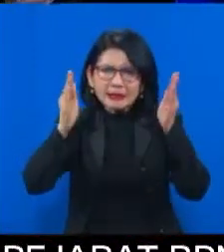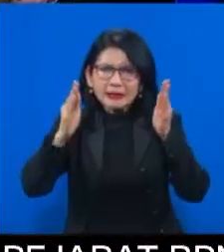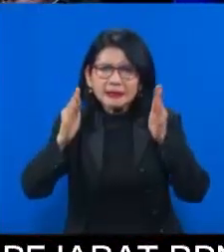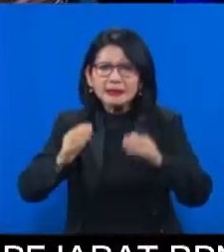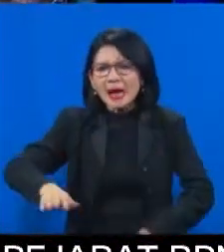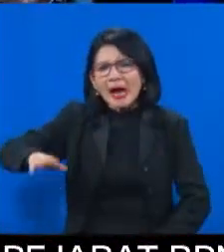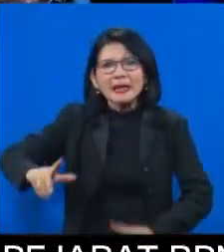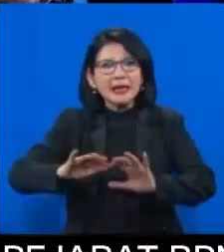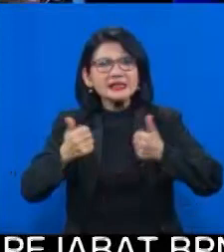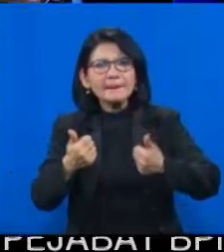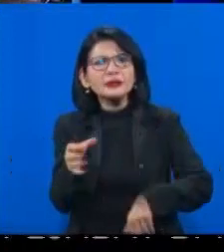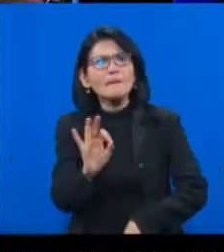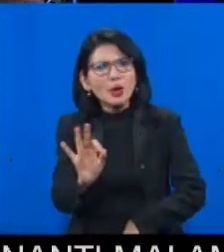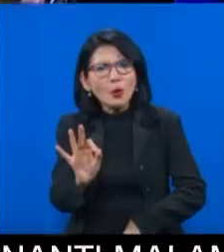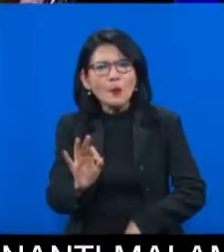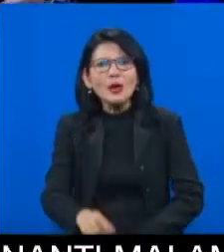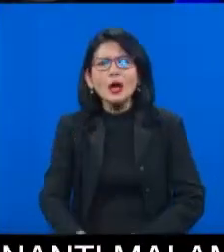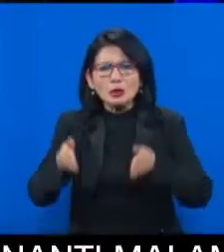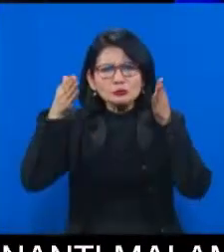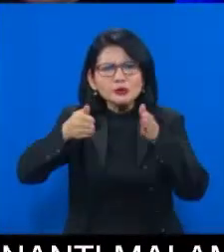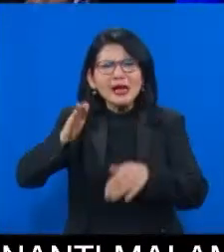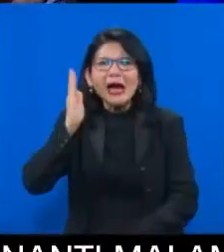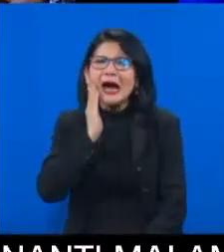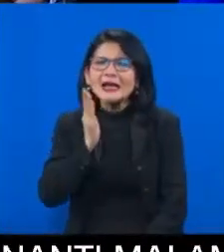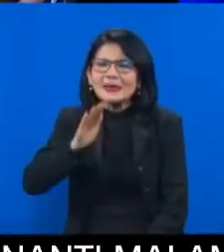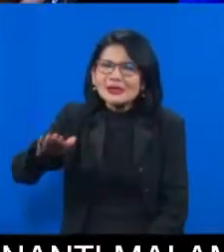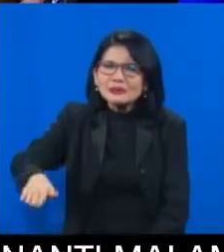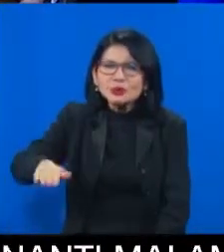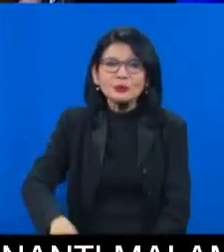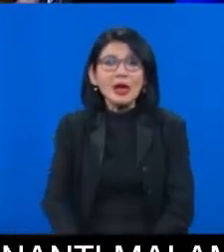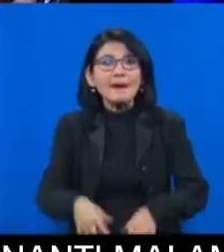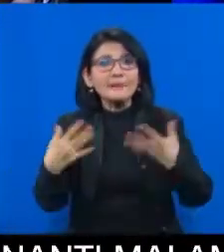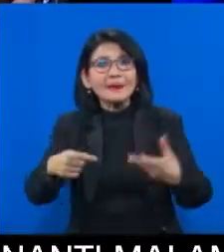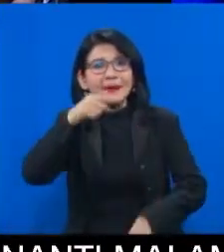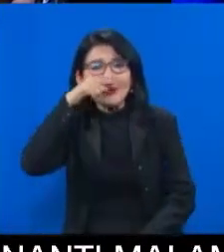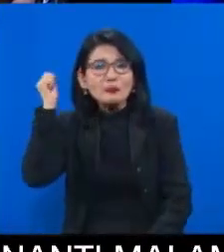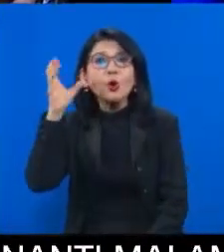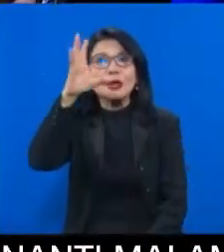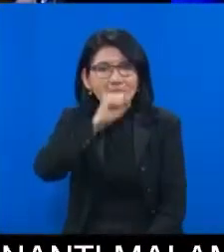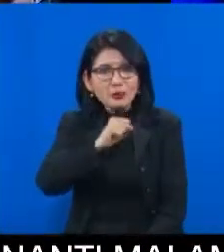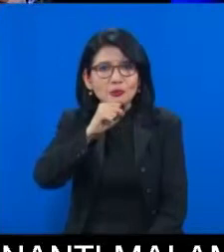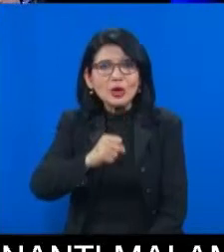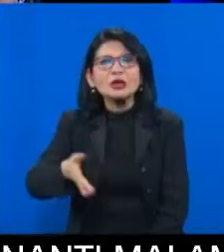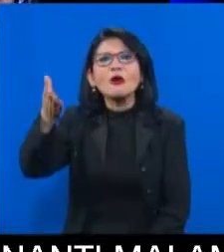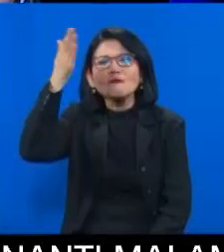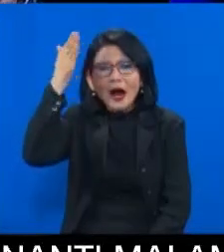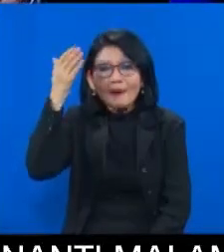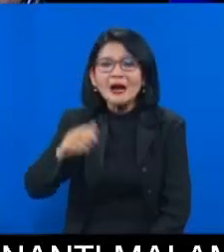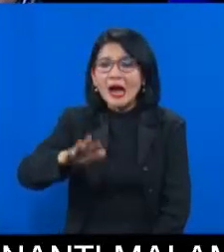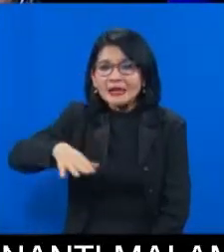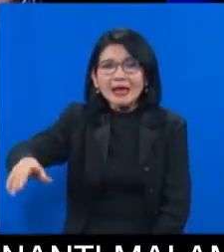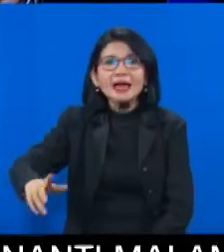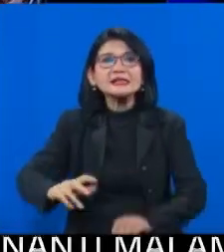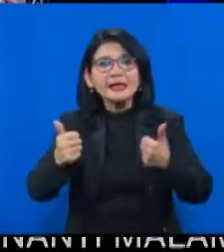sang buah hati, khususnya anak usia dini. Bagaimana orang tua mengetahui kematangan anak untuk mulai duduk di bangku sekolah? Berikut liputannya.